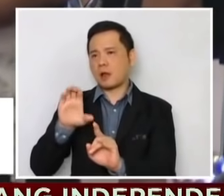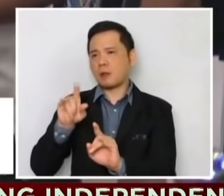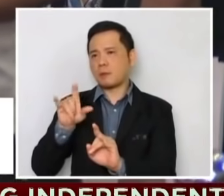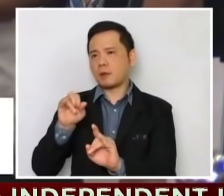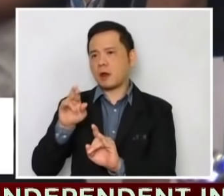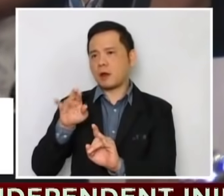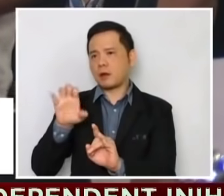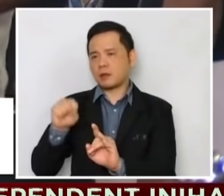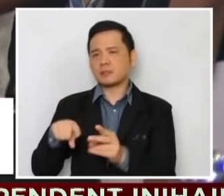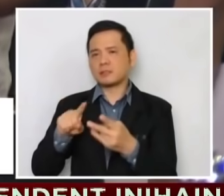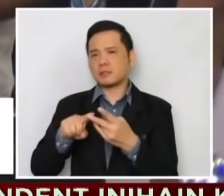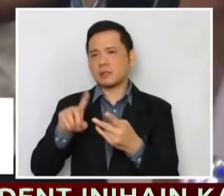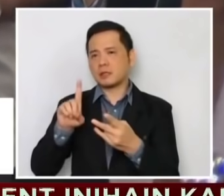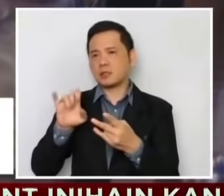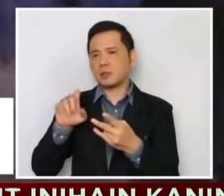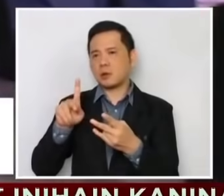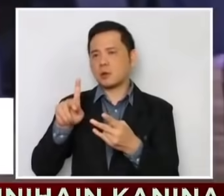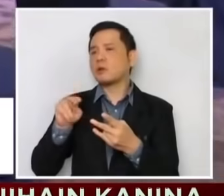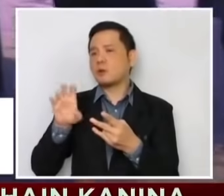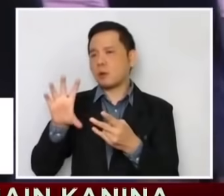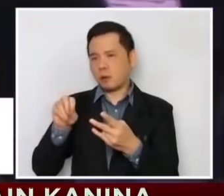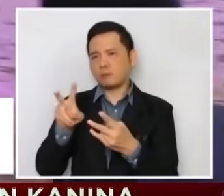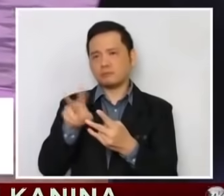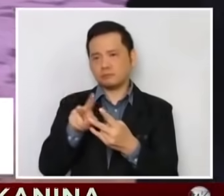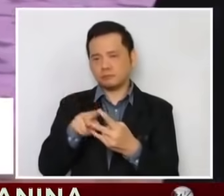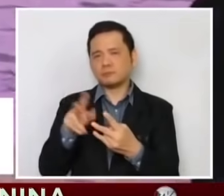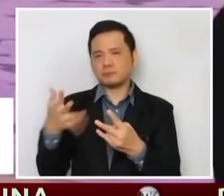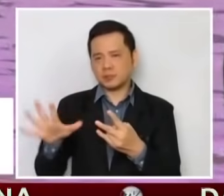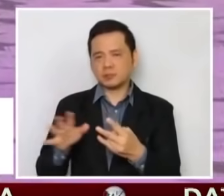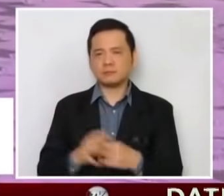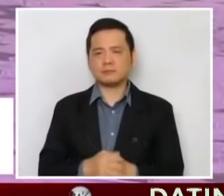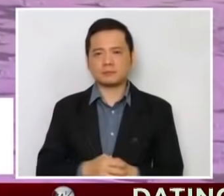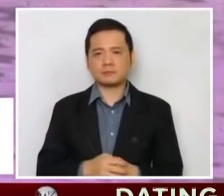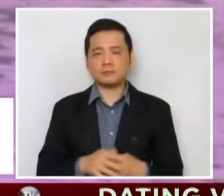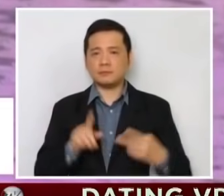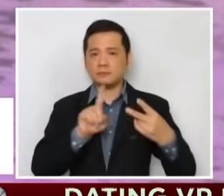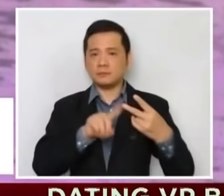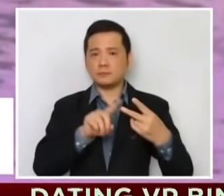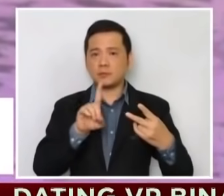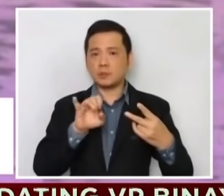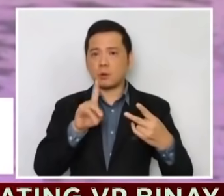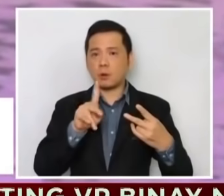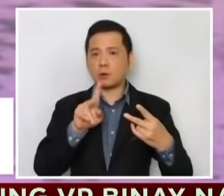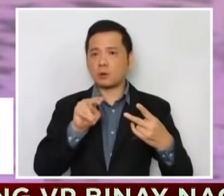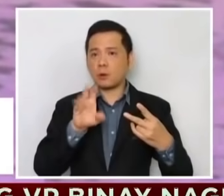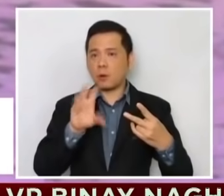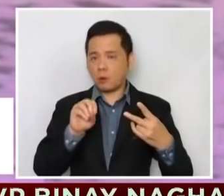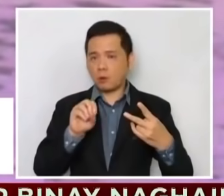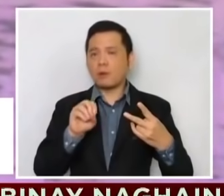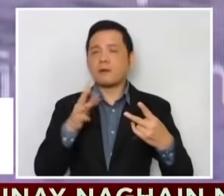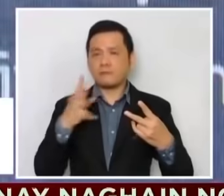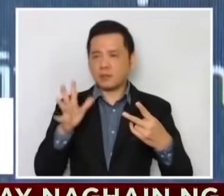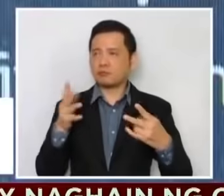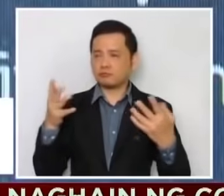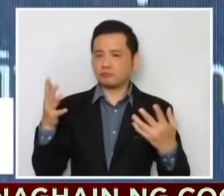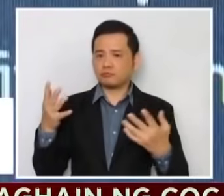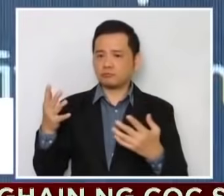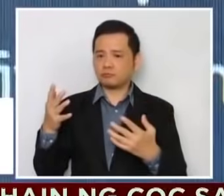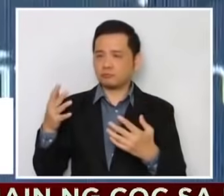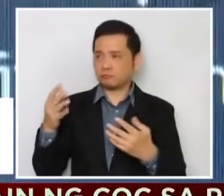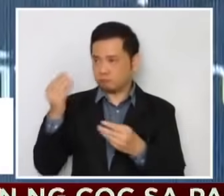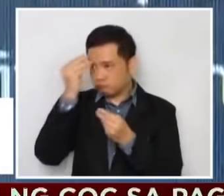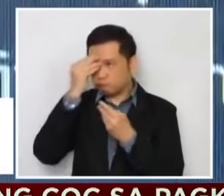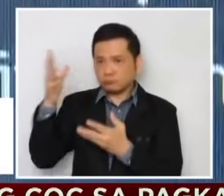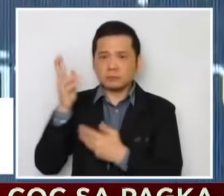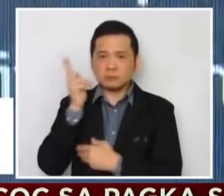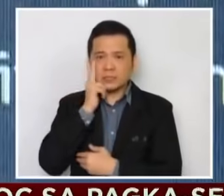rin nabigo noong 2019. Si Diokno tila nagparinig pa kay Pangulong Duterte. Dapat